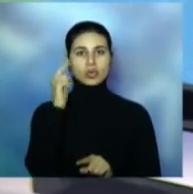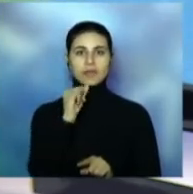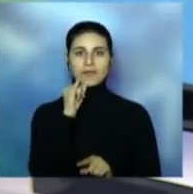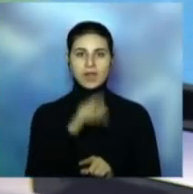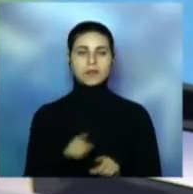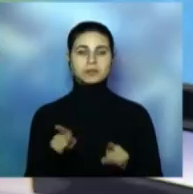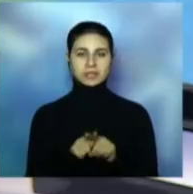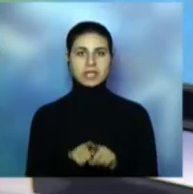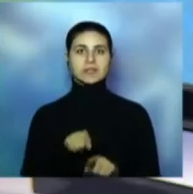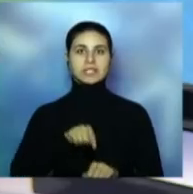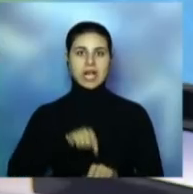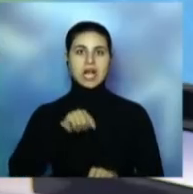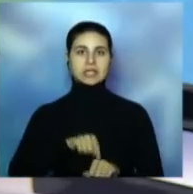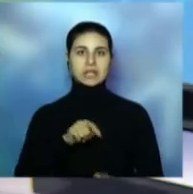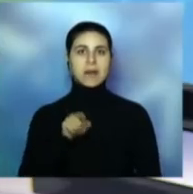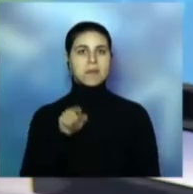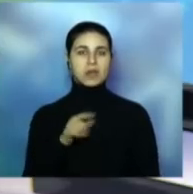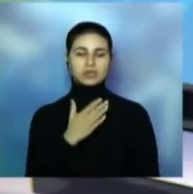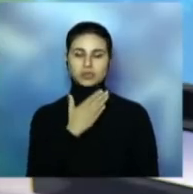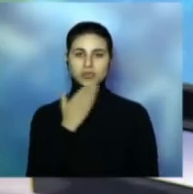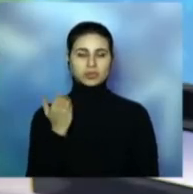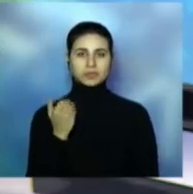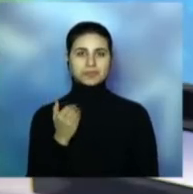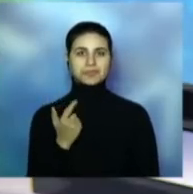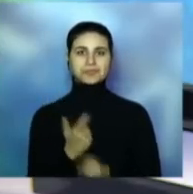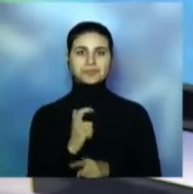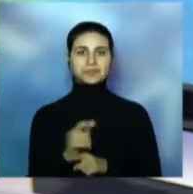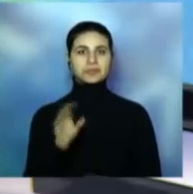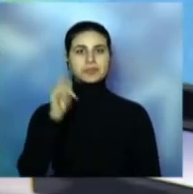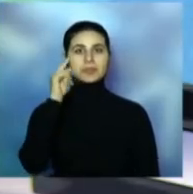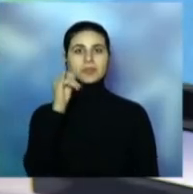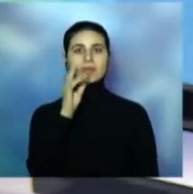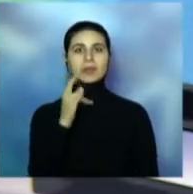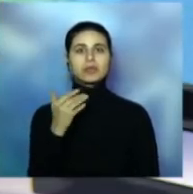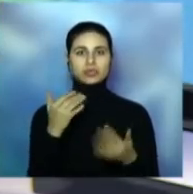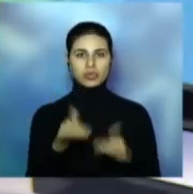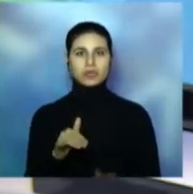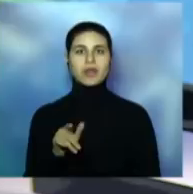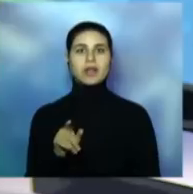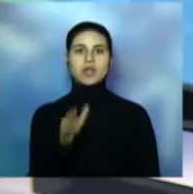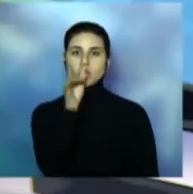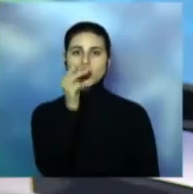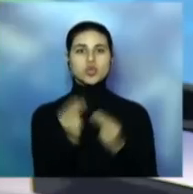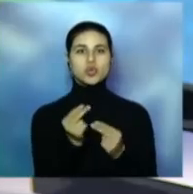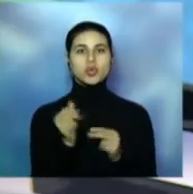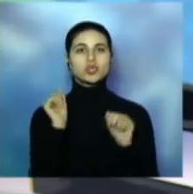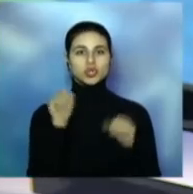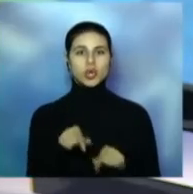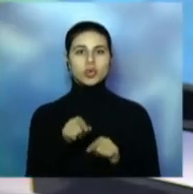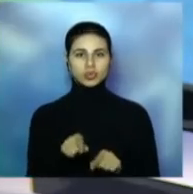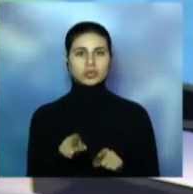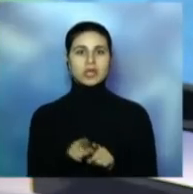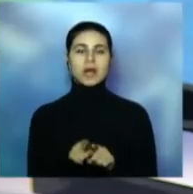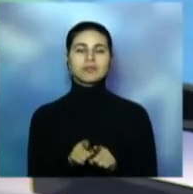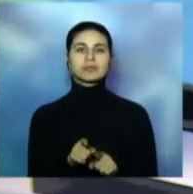მსგავსი განცდა მასში არ არის, ან მცდარად ჰგონიათ, რომ ბავშვს უკვე საკმარისი იუმორის გრძნობა აქვს იმისთვის, რომ